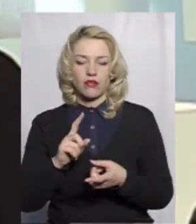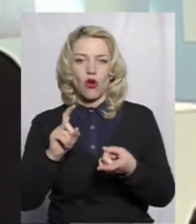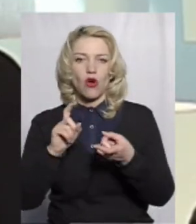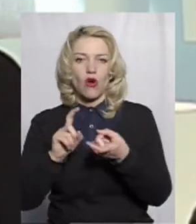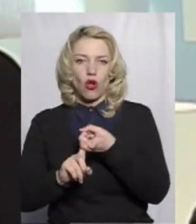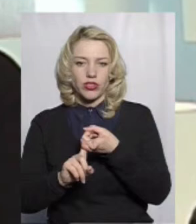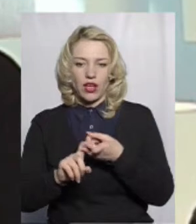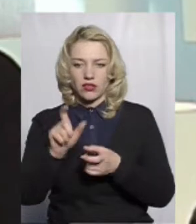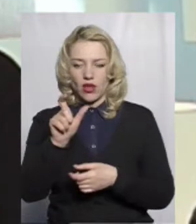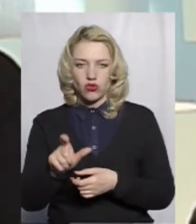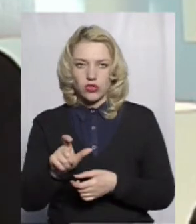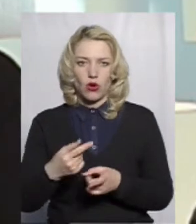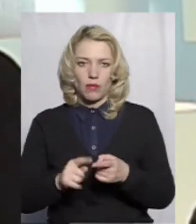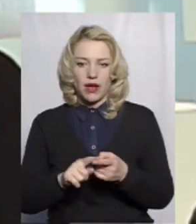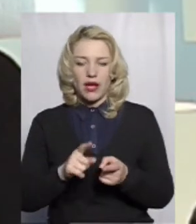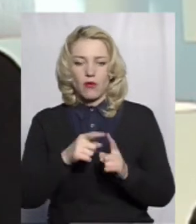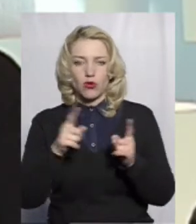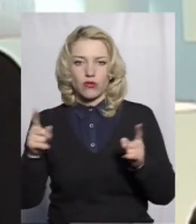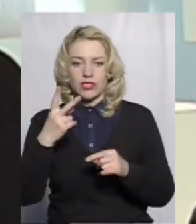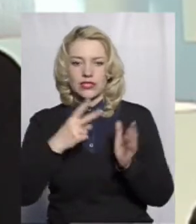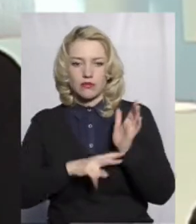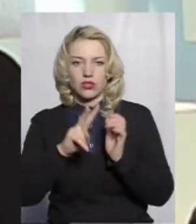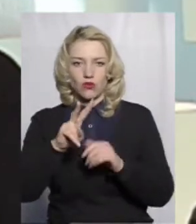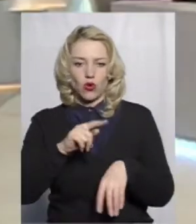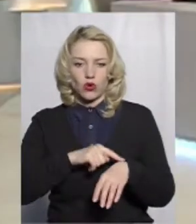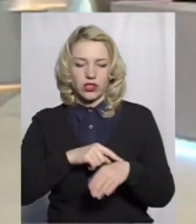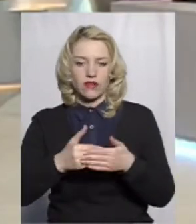впродовж 72 годин від початку контакту.